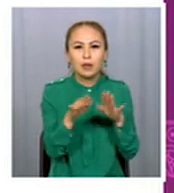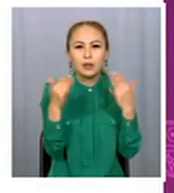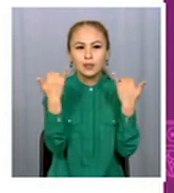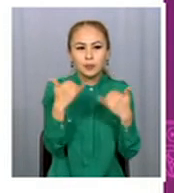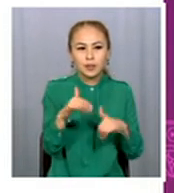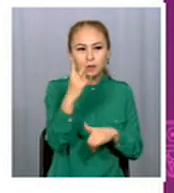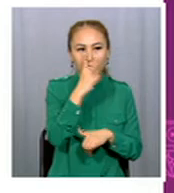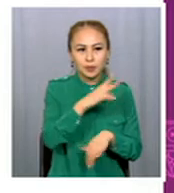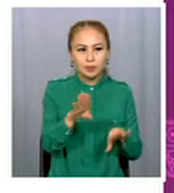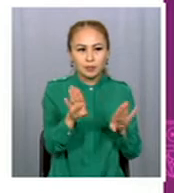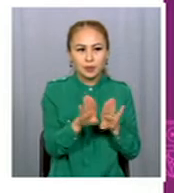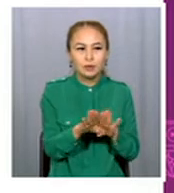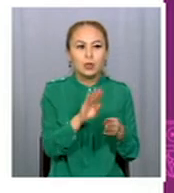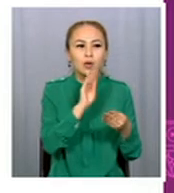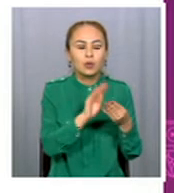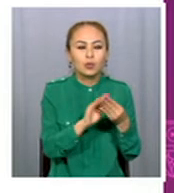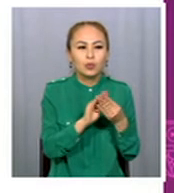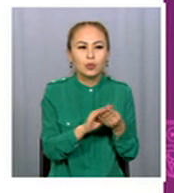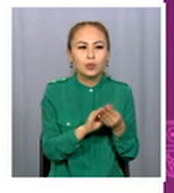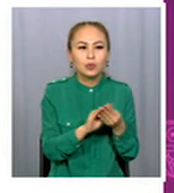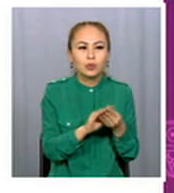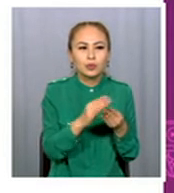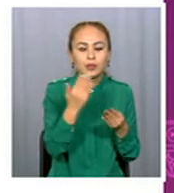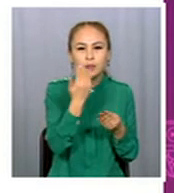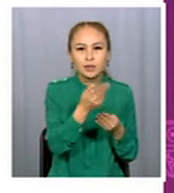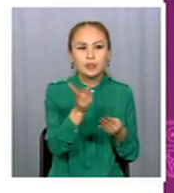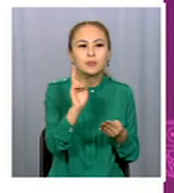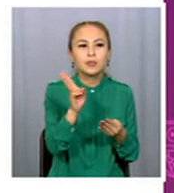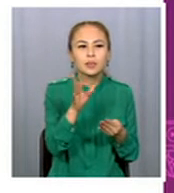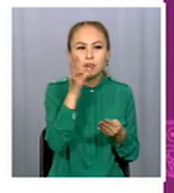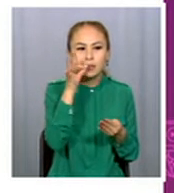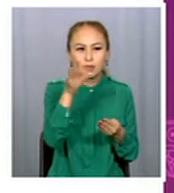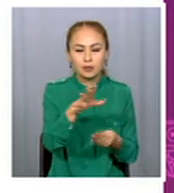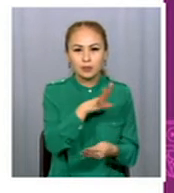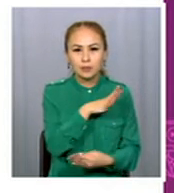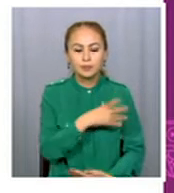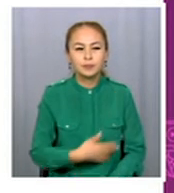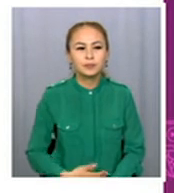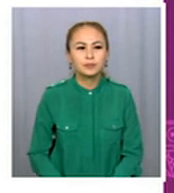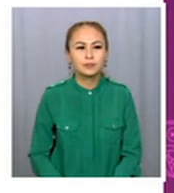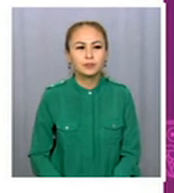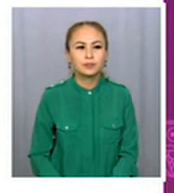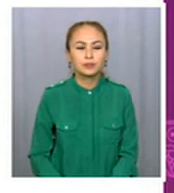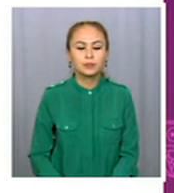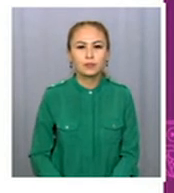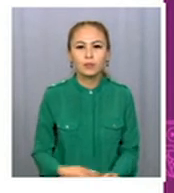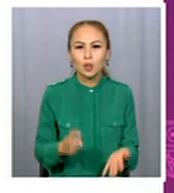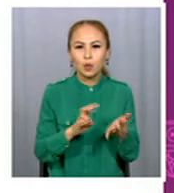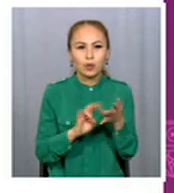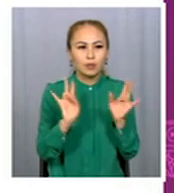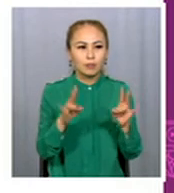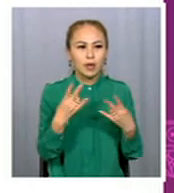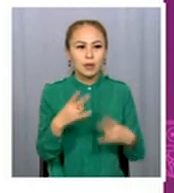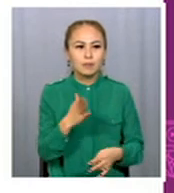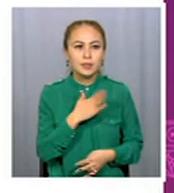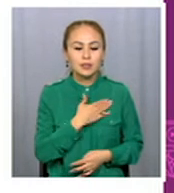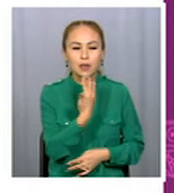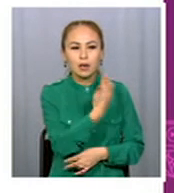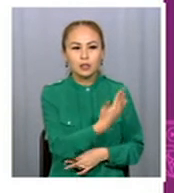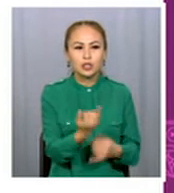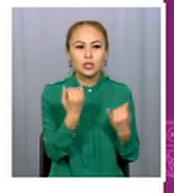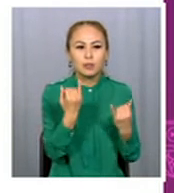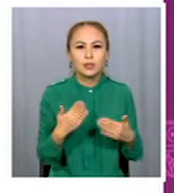таңыр қаған кейіппен: «Өй, сендер кімсіңдер?» деді. «Қорықпа, біз саған